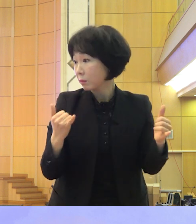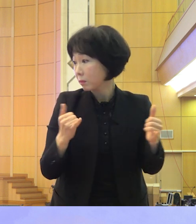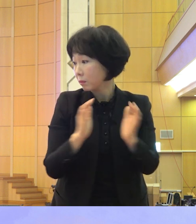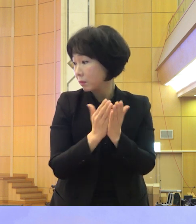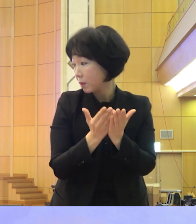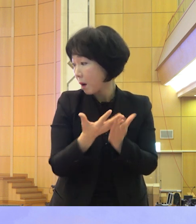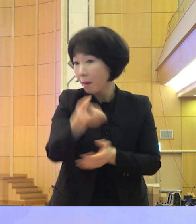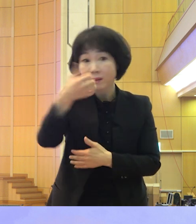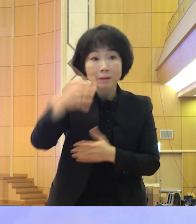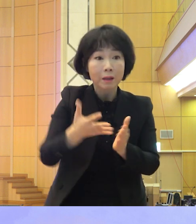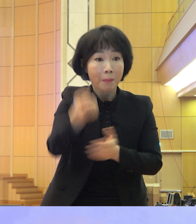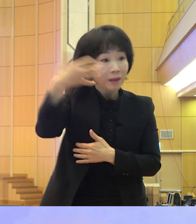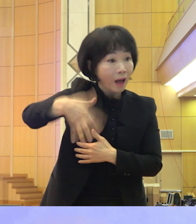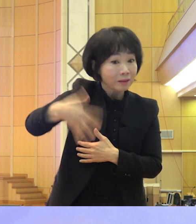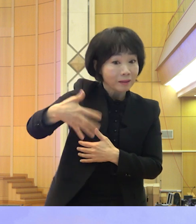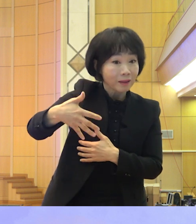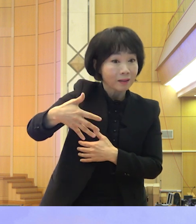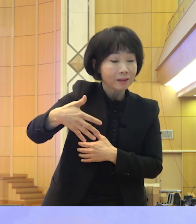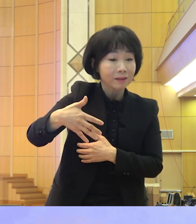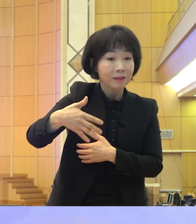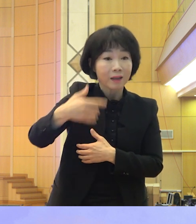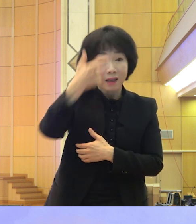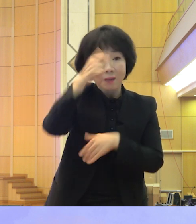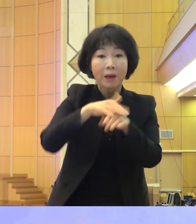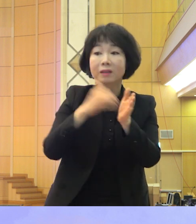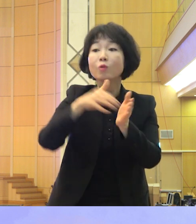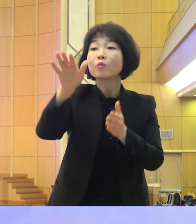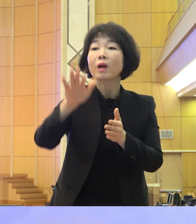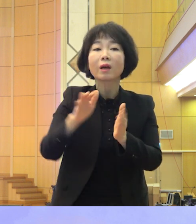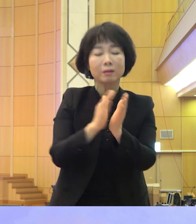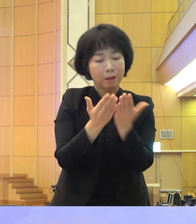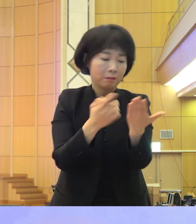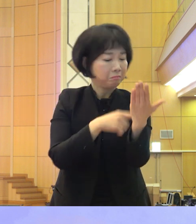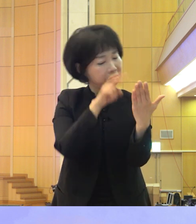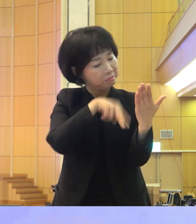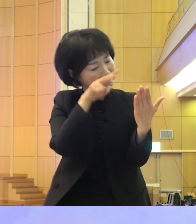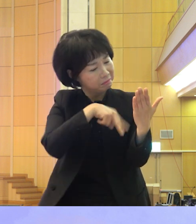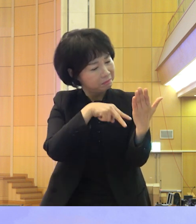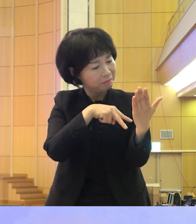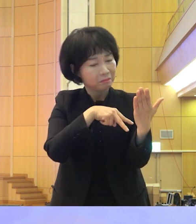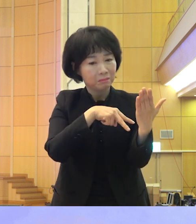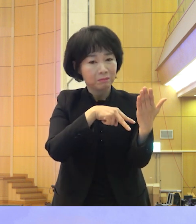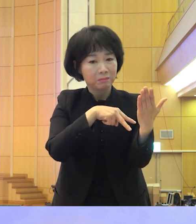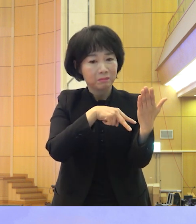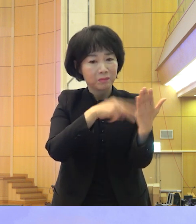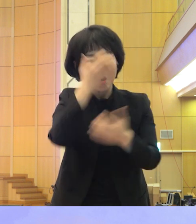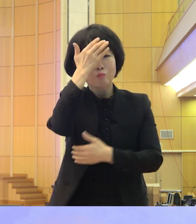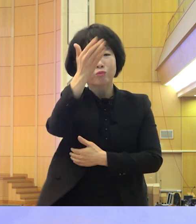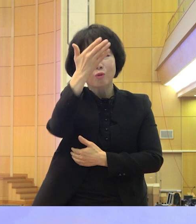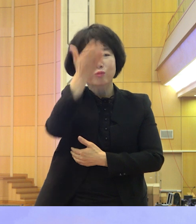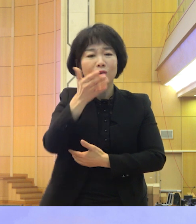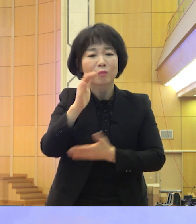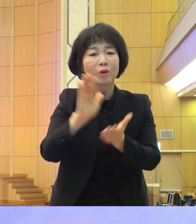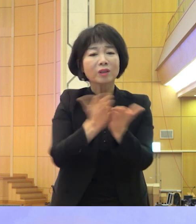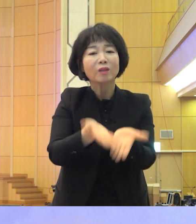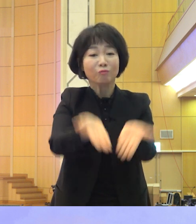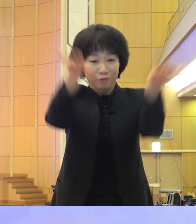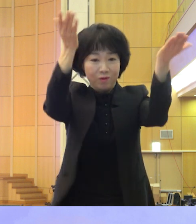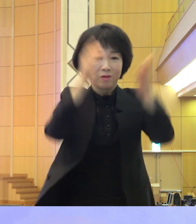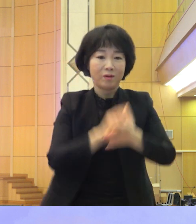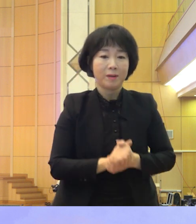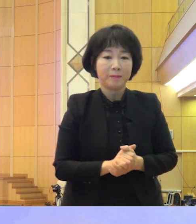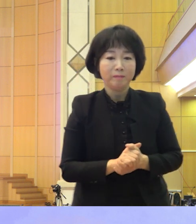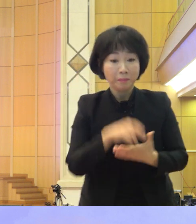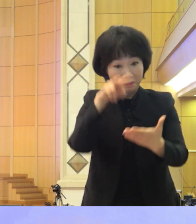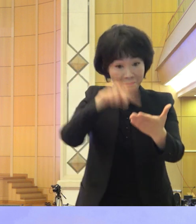혹시 받지 못하신 분들은 나가실 때 자유롭게, 무료로 드리니까